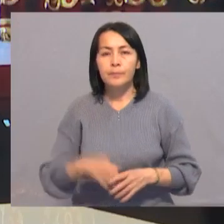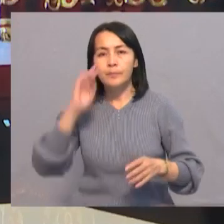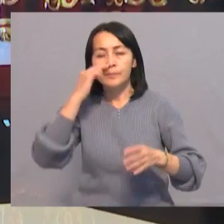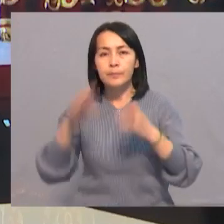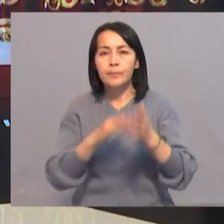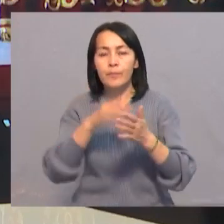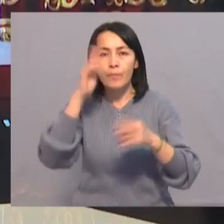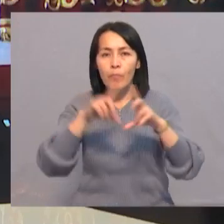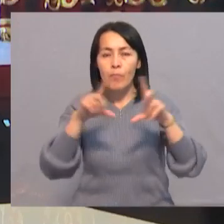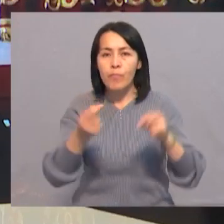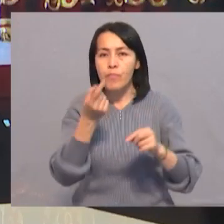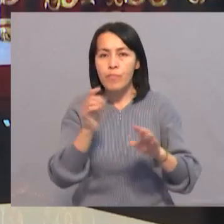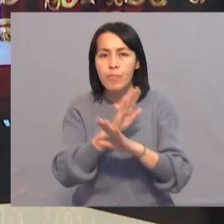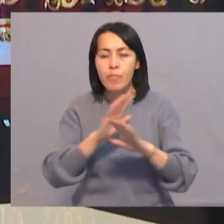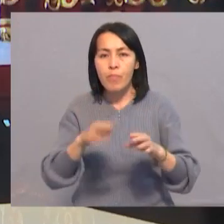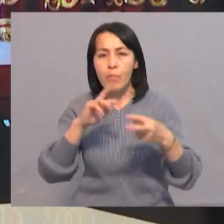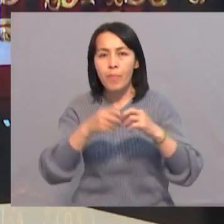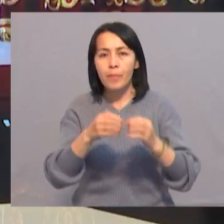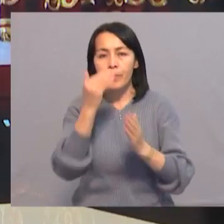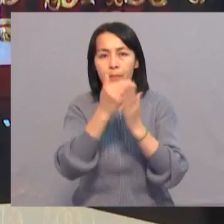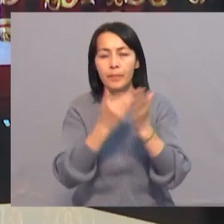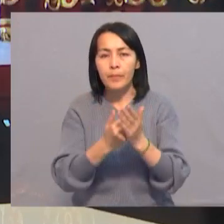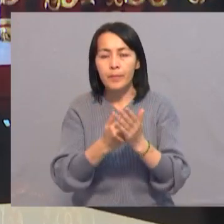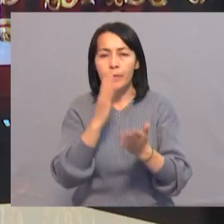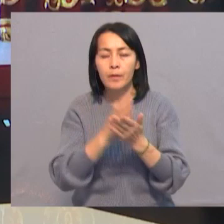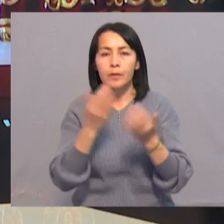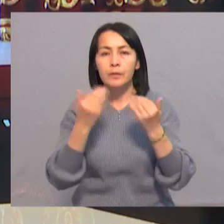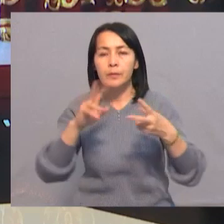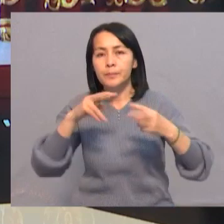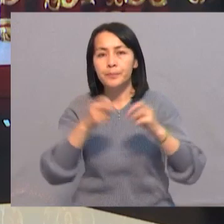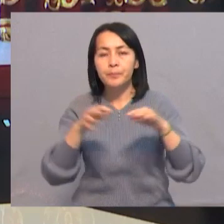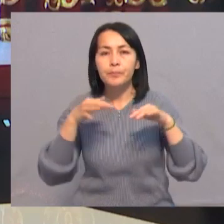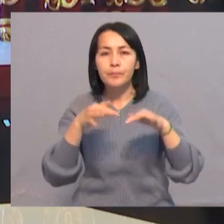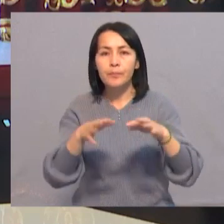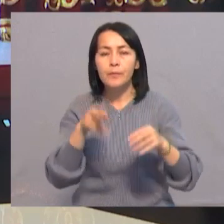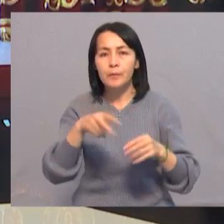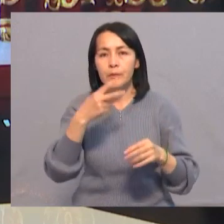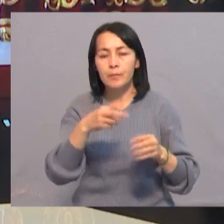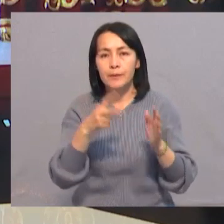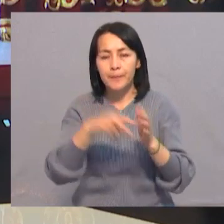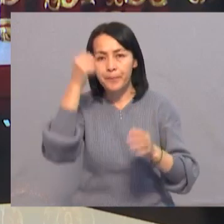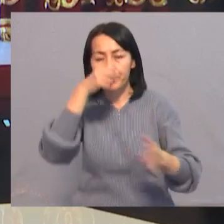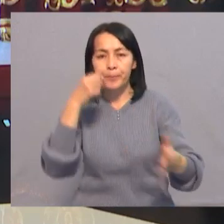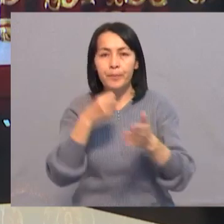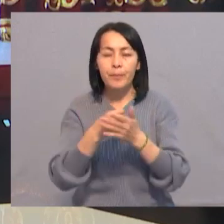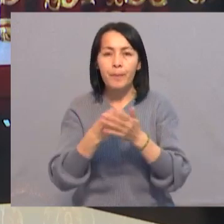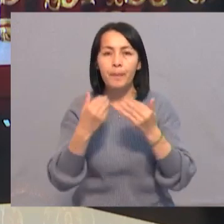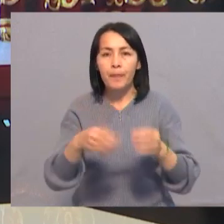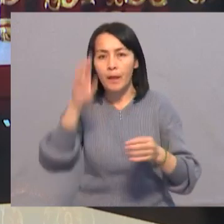Мегаполисте мектеп тапшылығы туындатпау мәселесі күн тәртібінен түскен емес. Осы проблеманы шешу үшін 2028 жылға